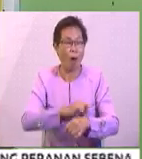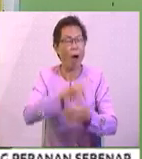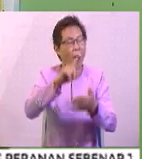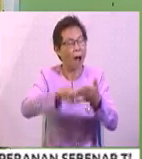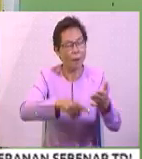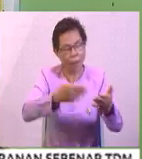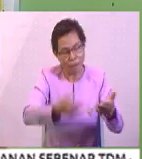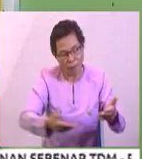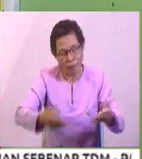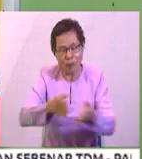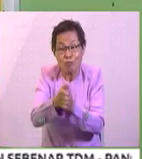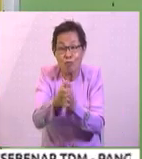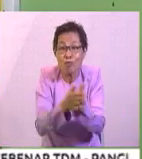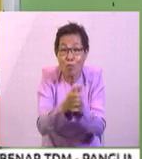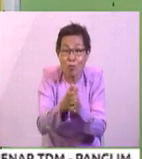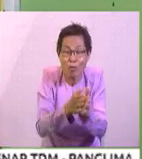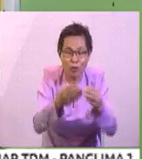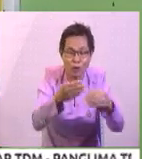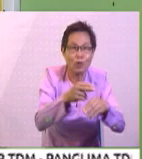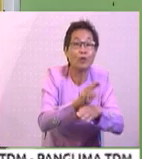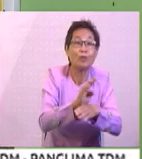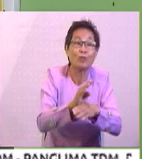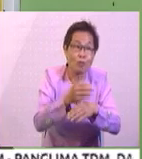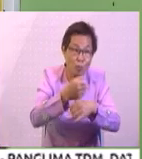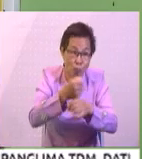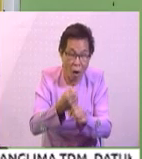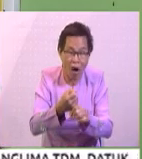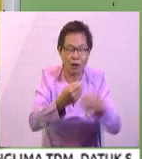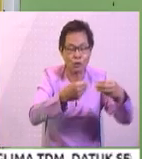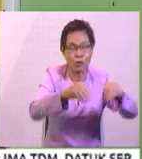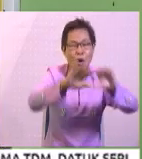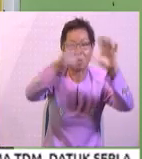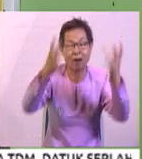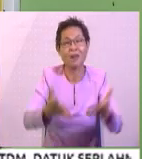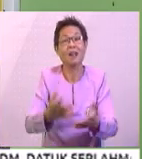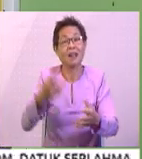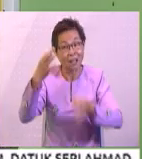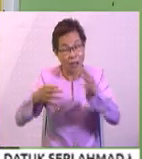yang diusahakan memasuki pasaran global. Asalkan kita berani